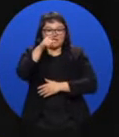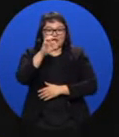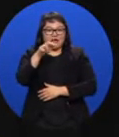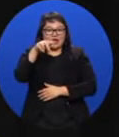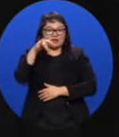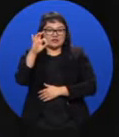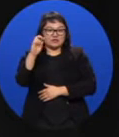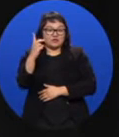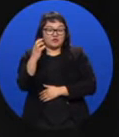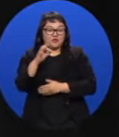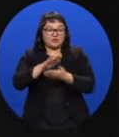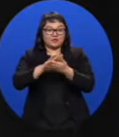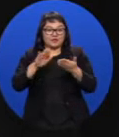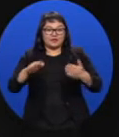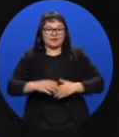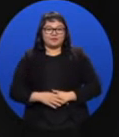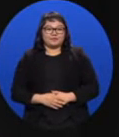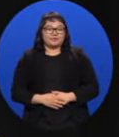강지용 후보입니다.